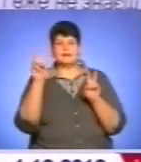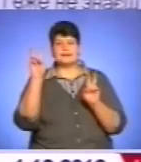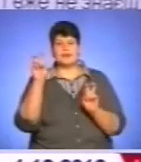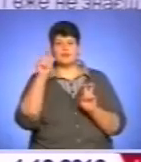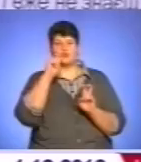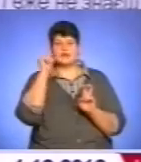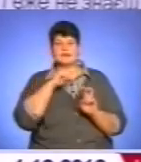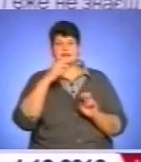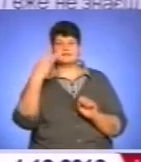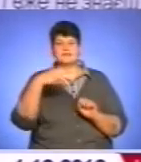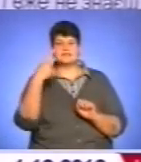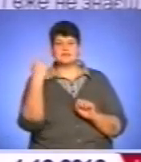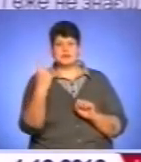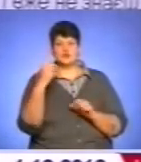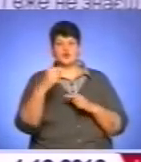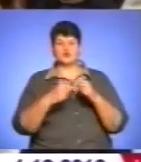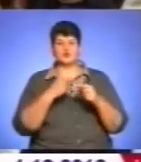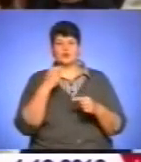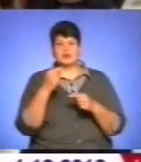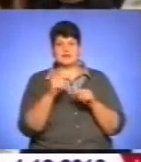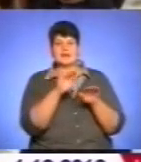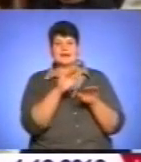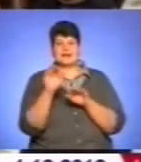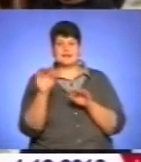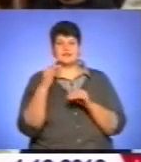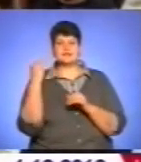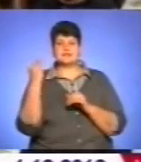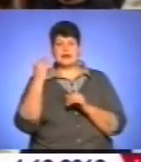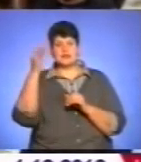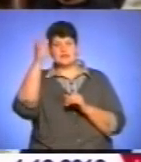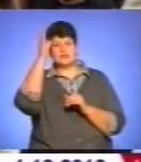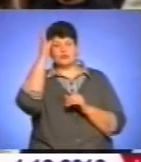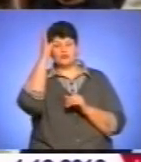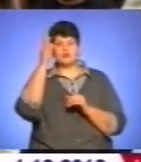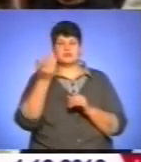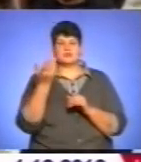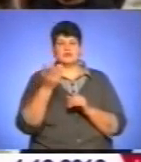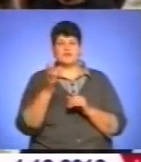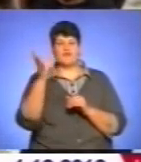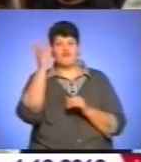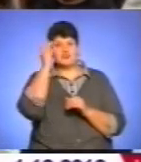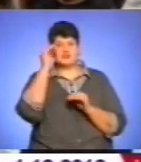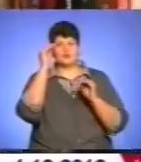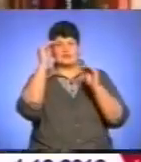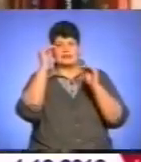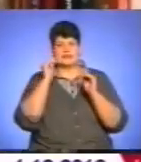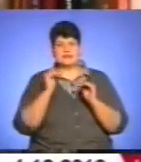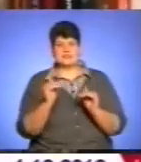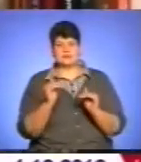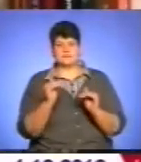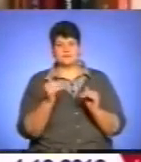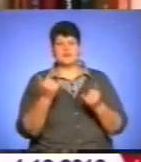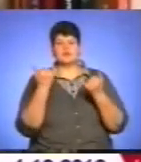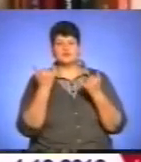століття. Націо-ідентифікація». Рівень зацікавлення наукою населення вчені вважають низьким. Сьогодні